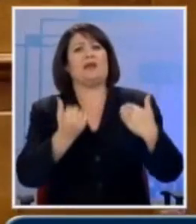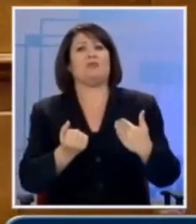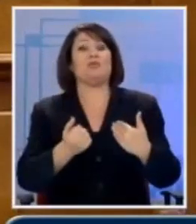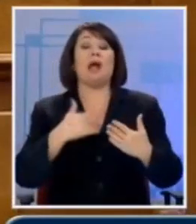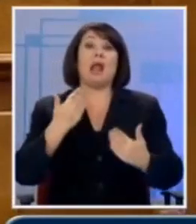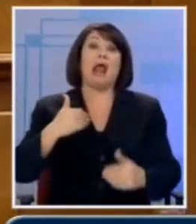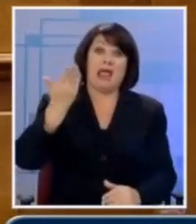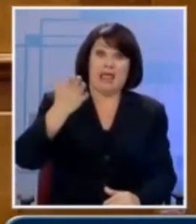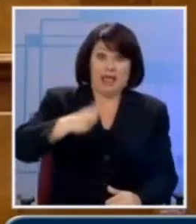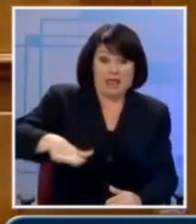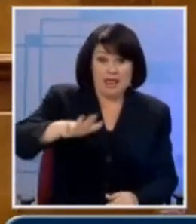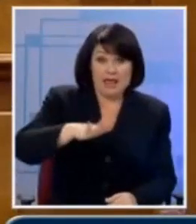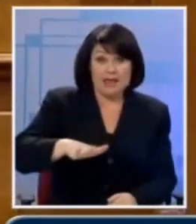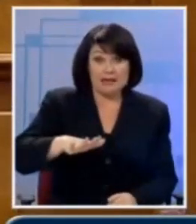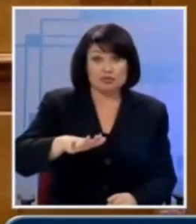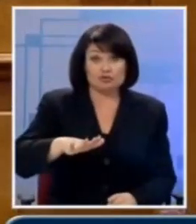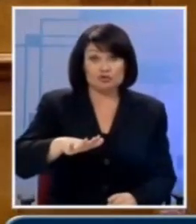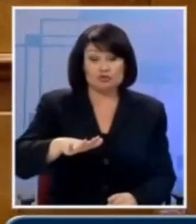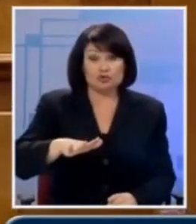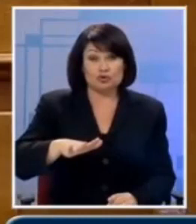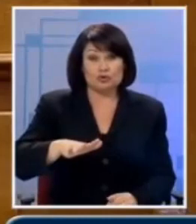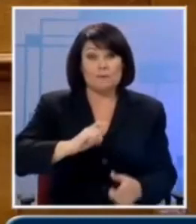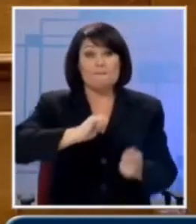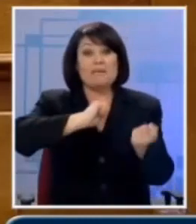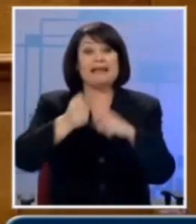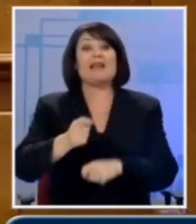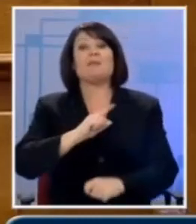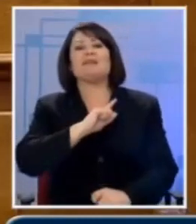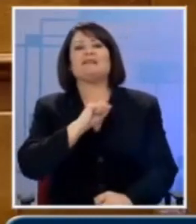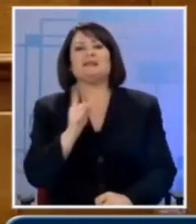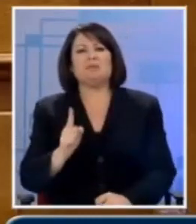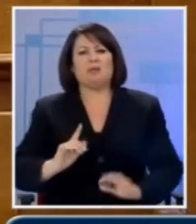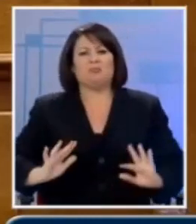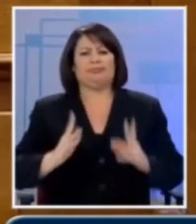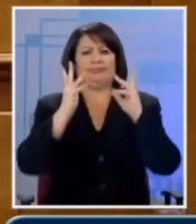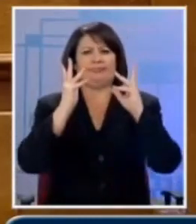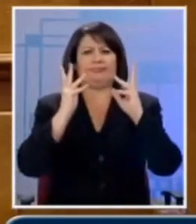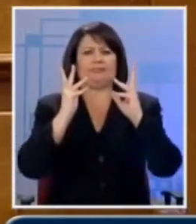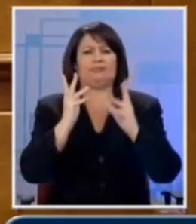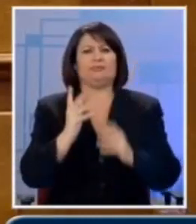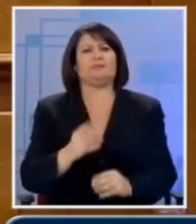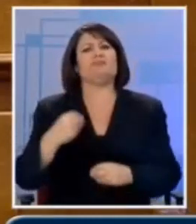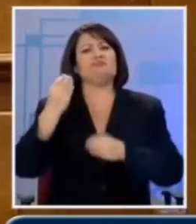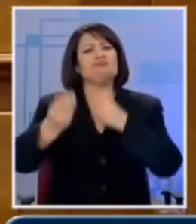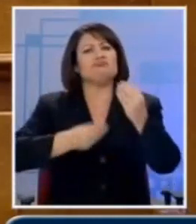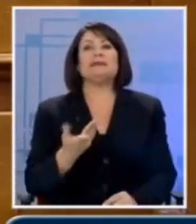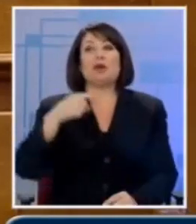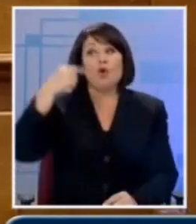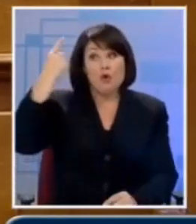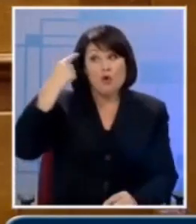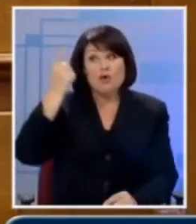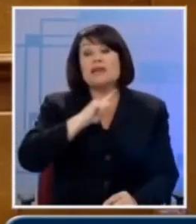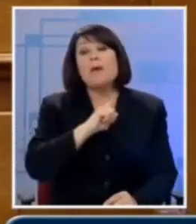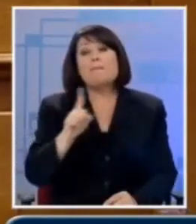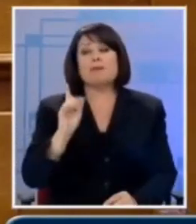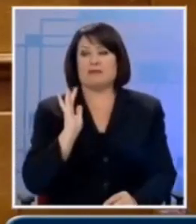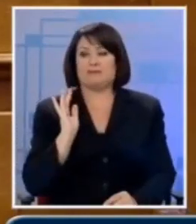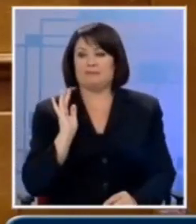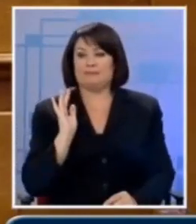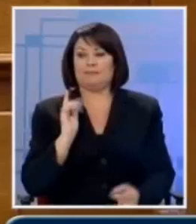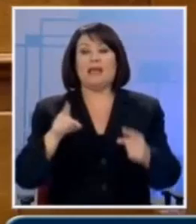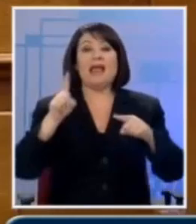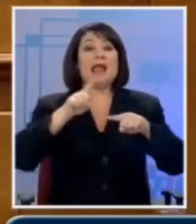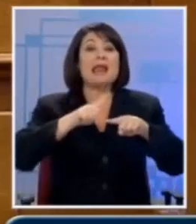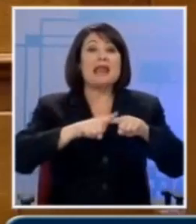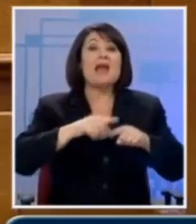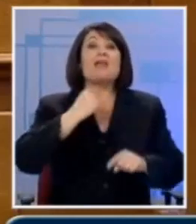πεζοδρόμιο ματέωνε κάθε μεταρρύθμιση, επέβαλε ακόμα περισσότερες παροχές από δανεικά. Η χώρα δεν